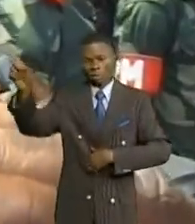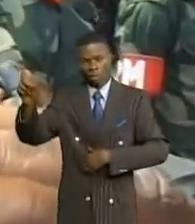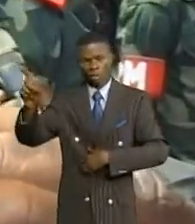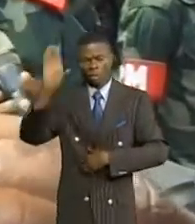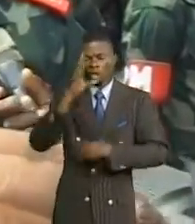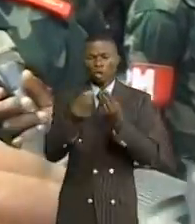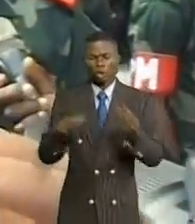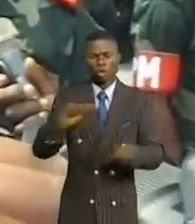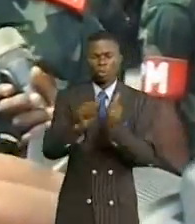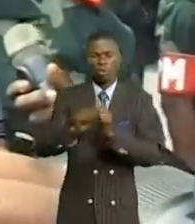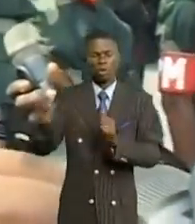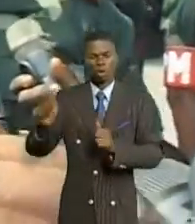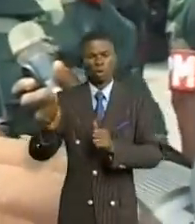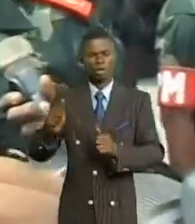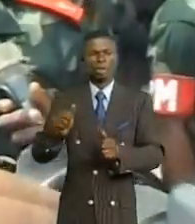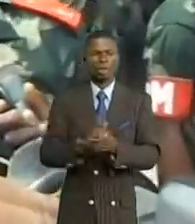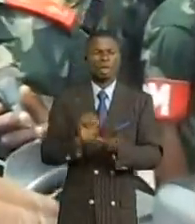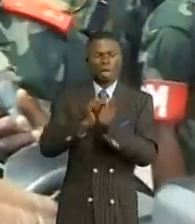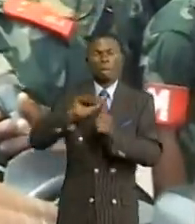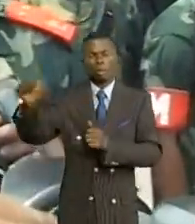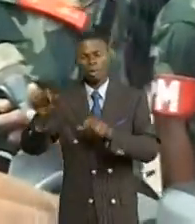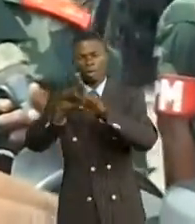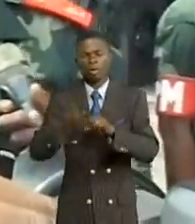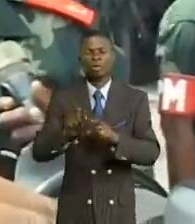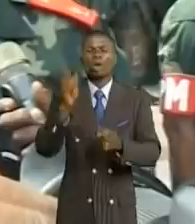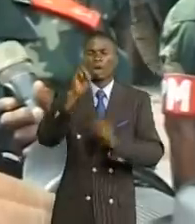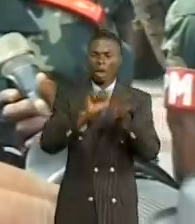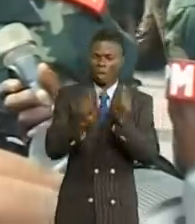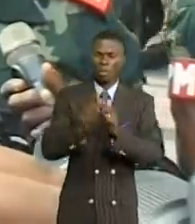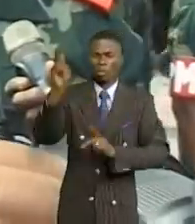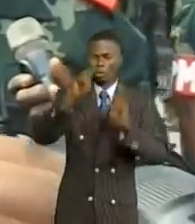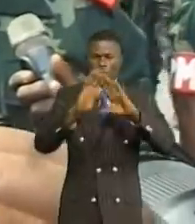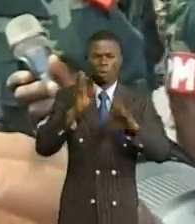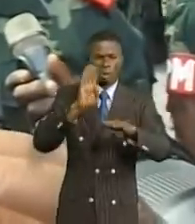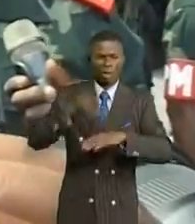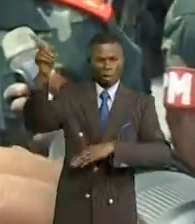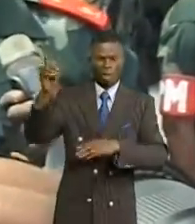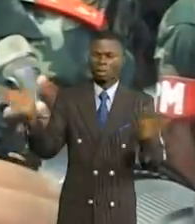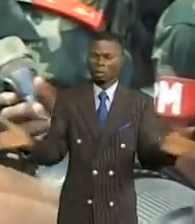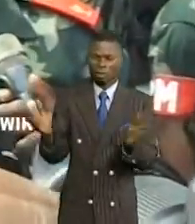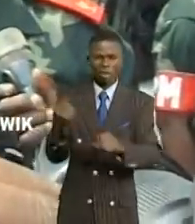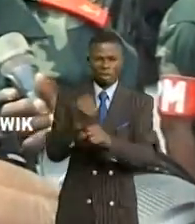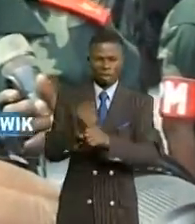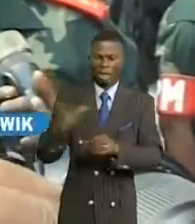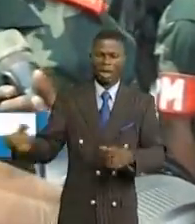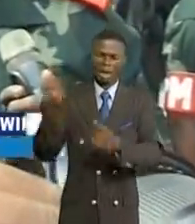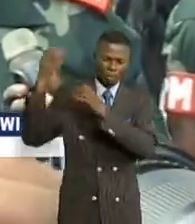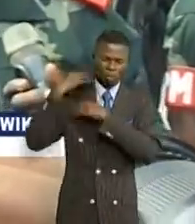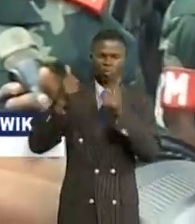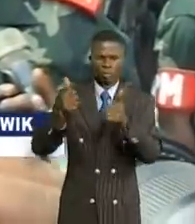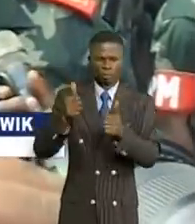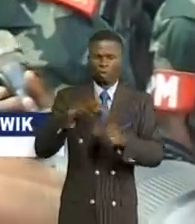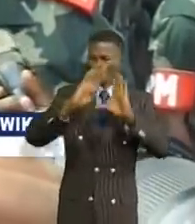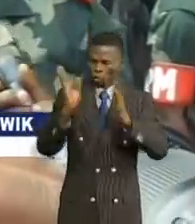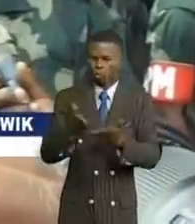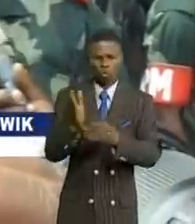certains problèmes qui nous avions leur problème et le problème de la nation sont là bas ils sont bien encadrés ils sont bien prises en charge les chaussées passe